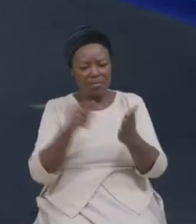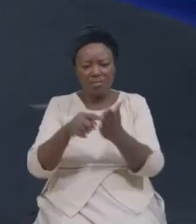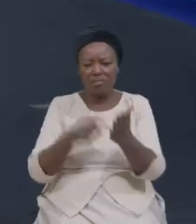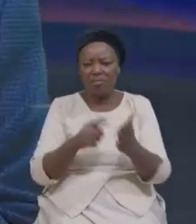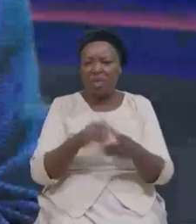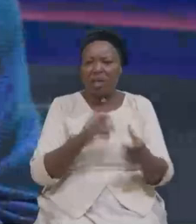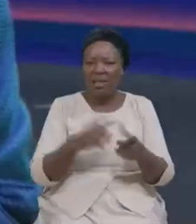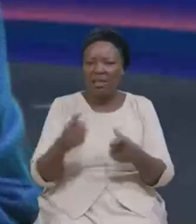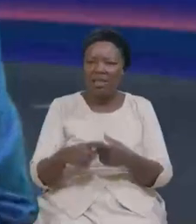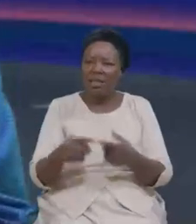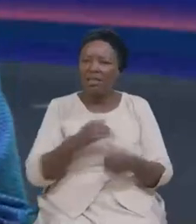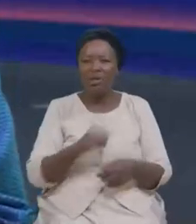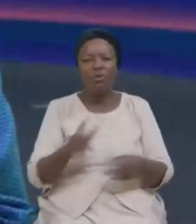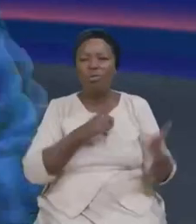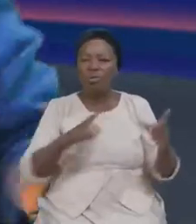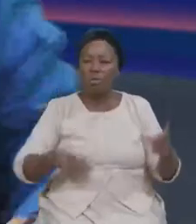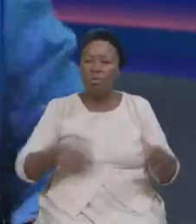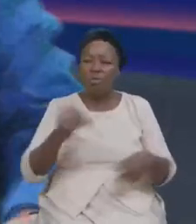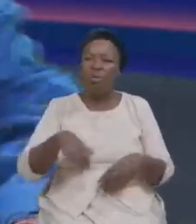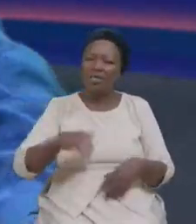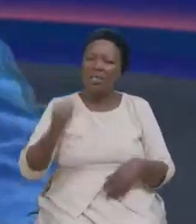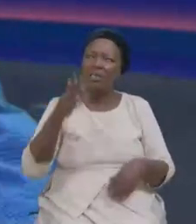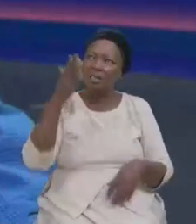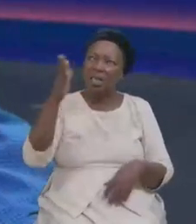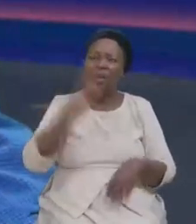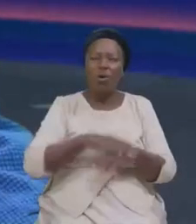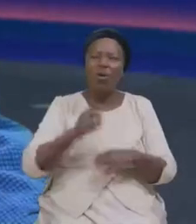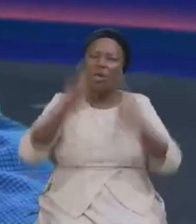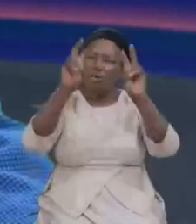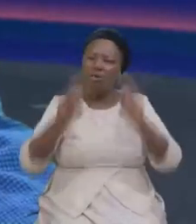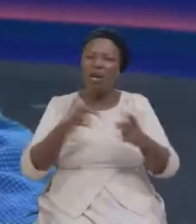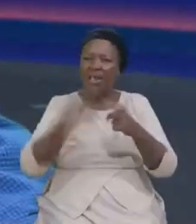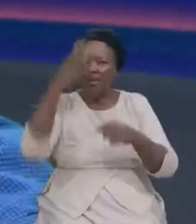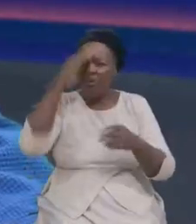toujours au trône. Dieu est toujours sur le trône. Notre problème, c'est que